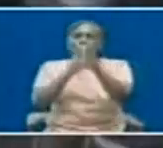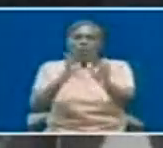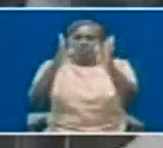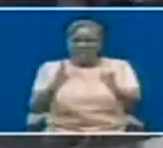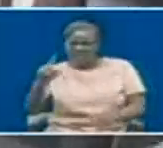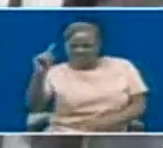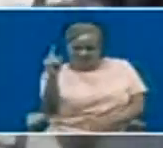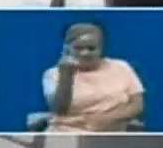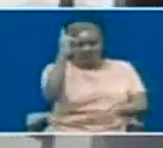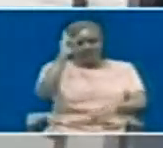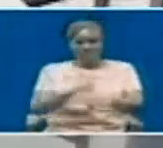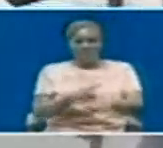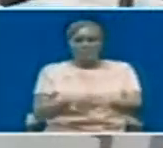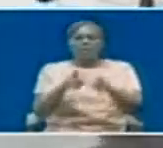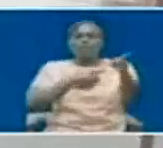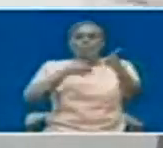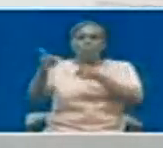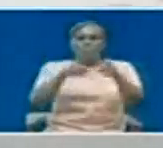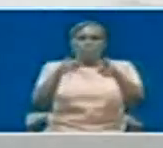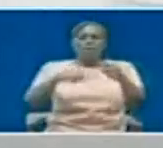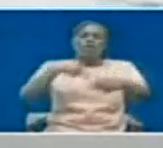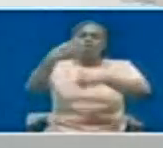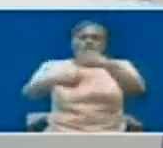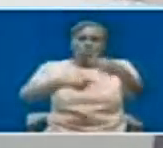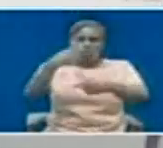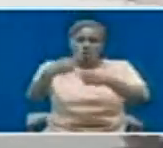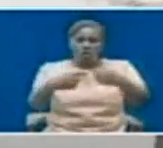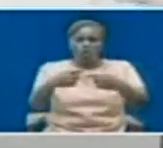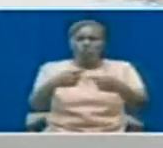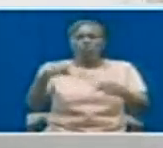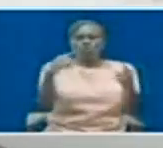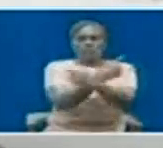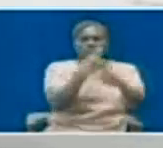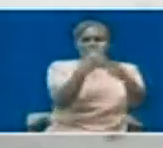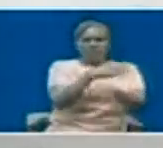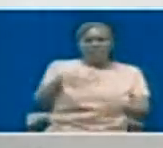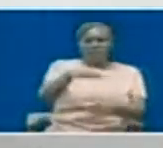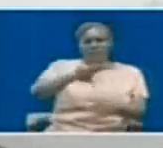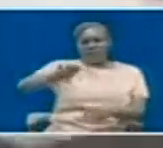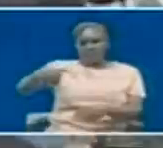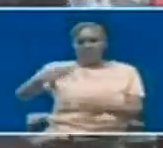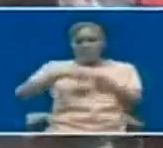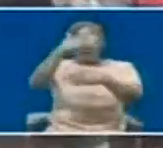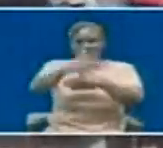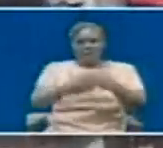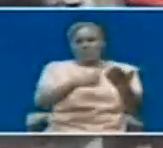kwa mara ya kwanza. Msafara huu utaendelea kuzuru mitaa mbalimbali jijini weekend